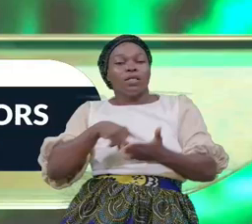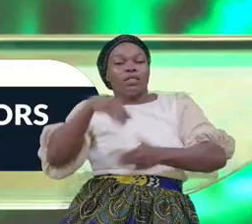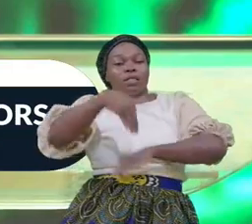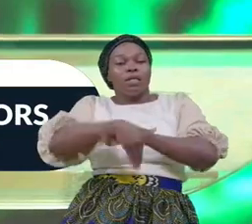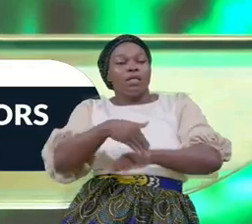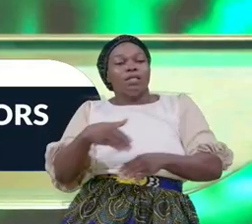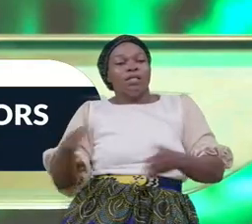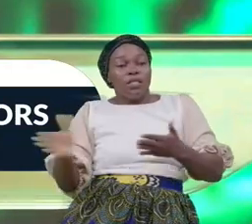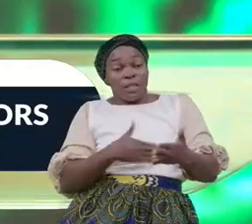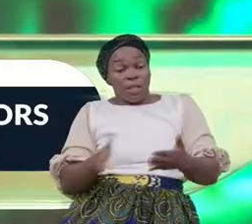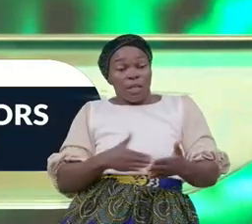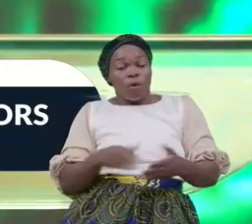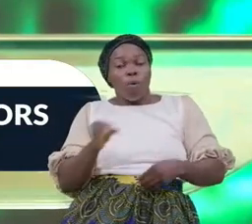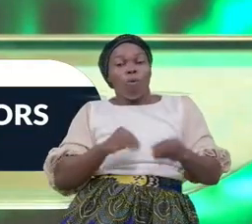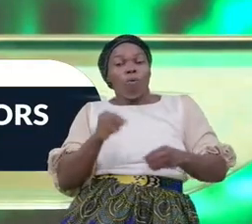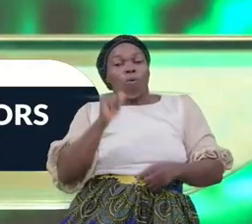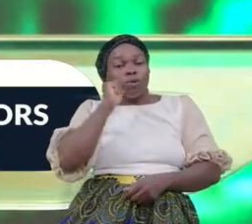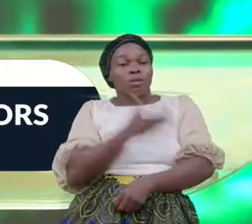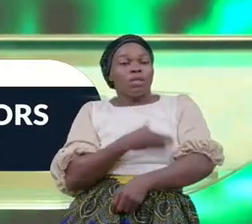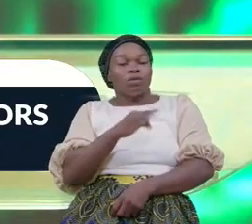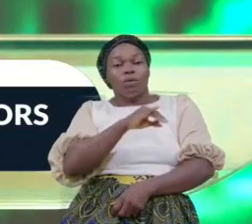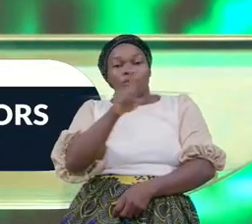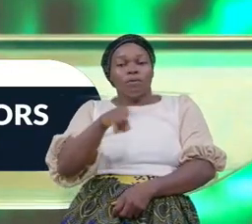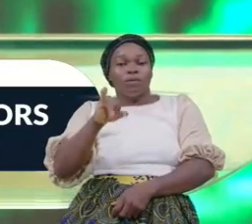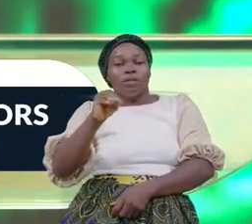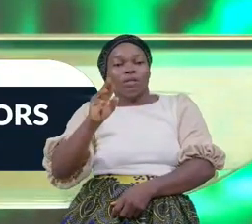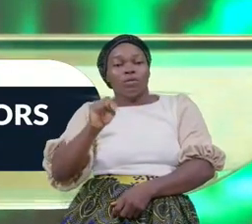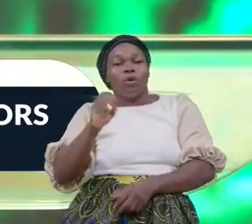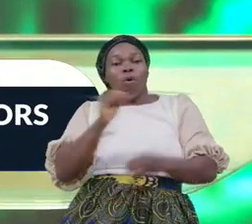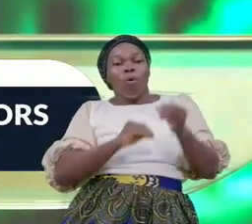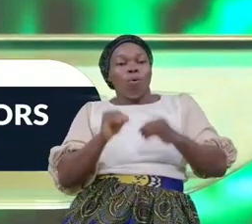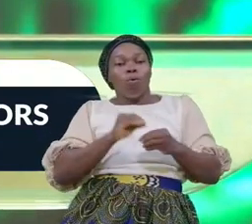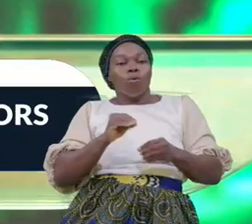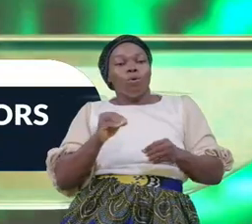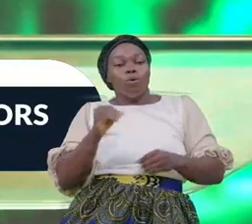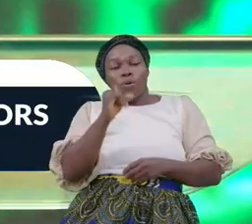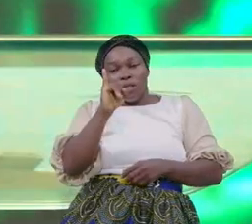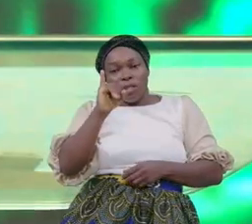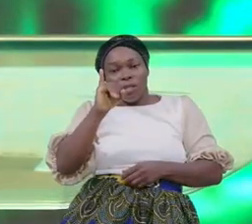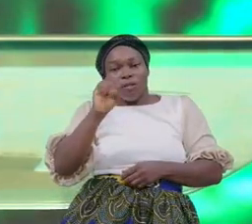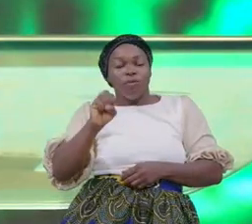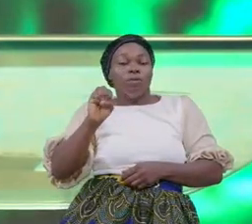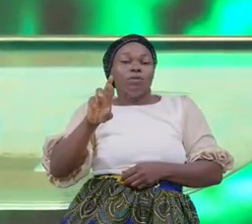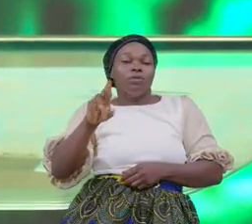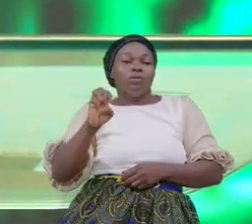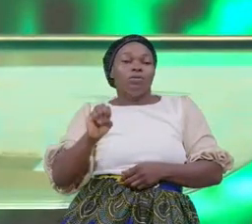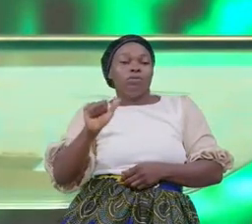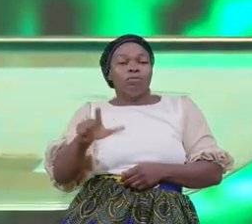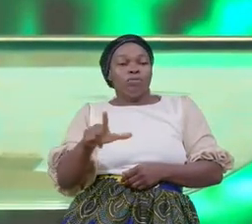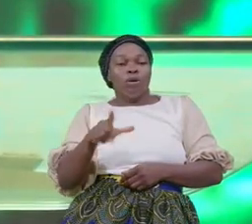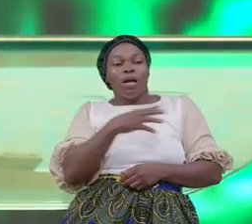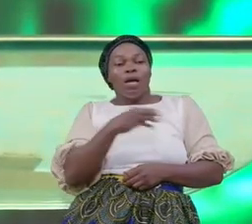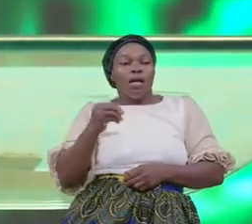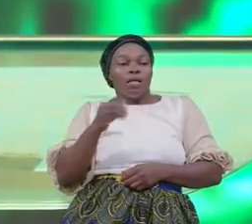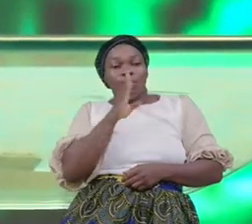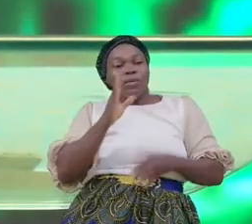joie, fille de Sion. Pousse des cris d'allégresse, Israël. Réjouis-toi et triomphe de tout ton cœur, fille